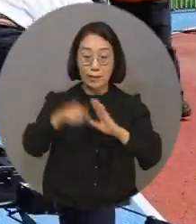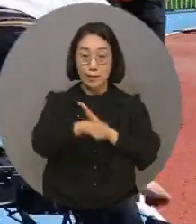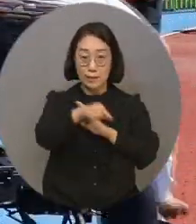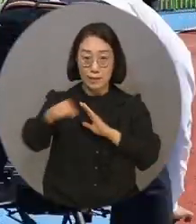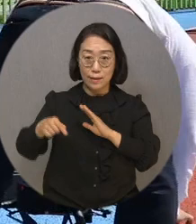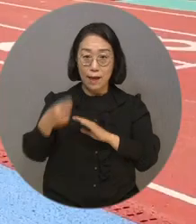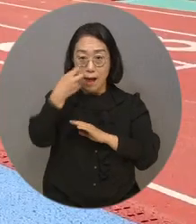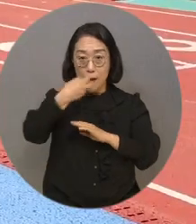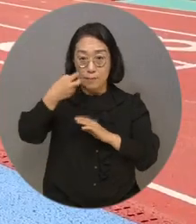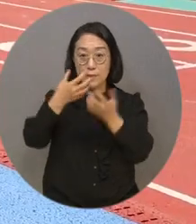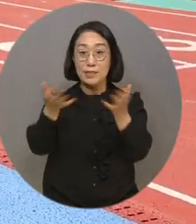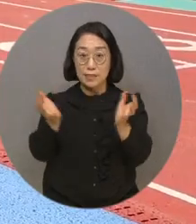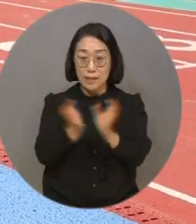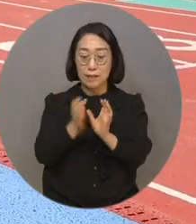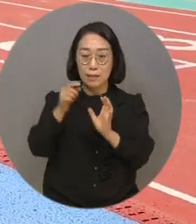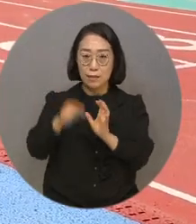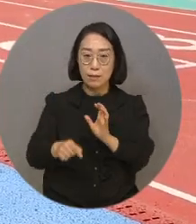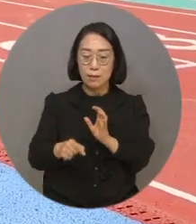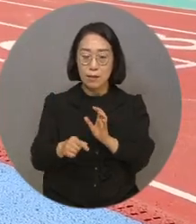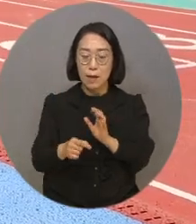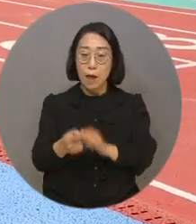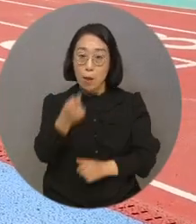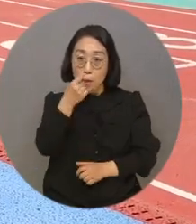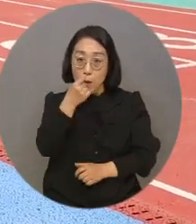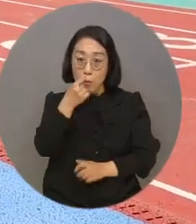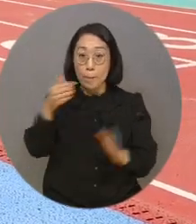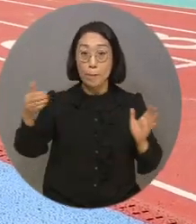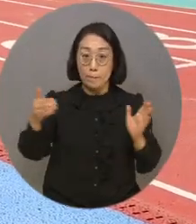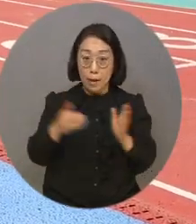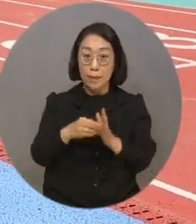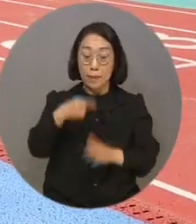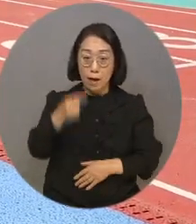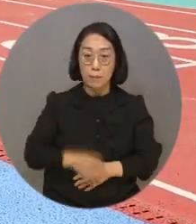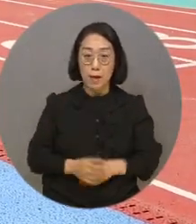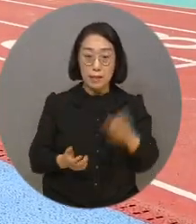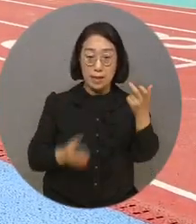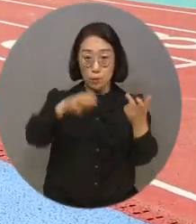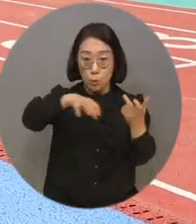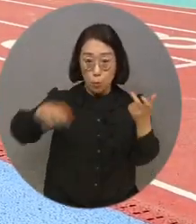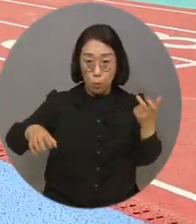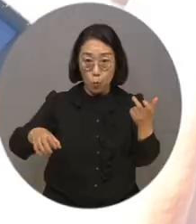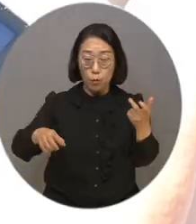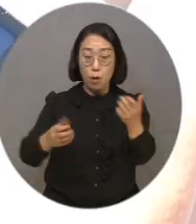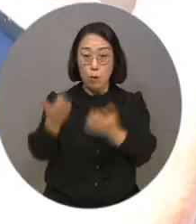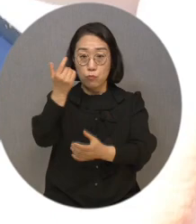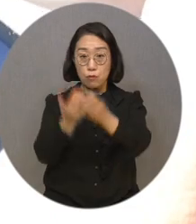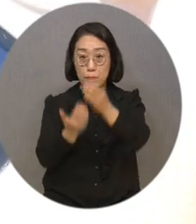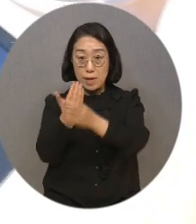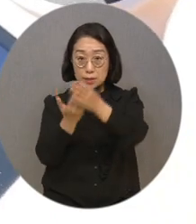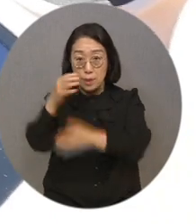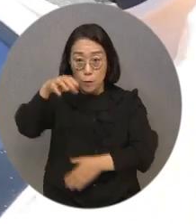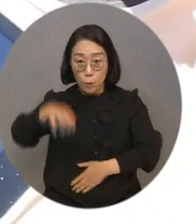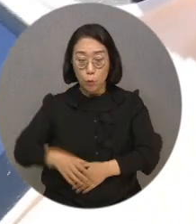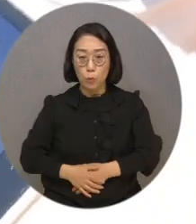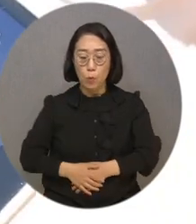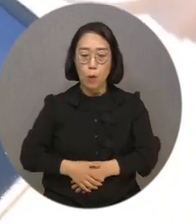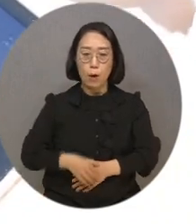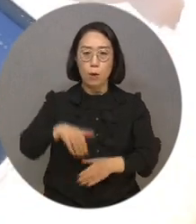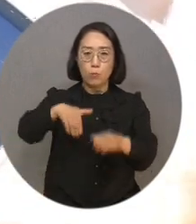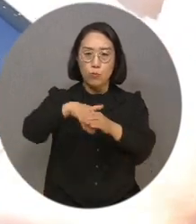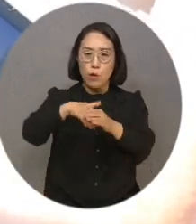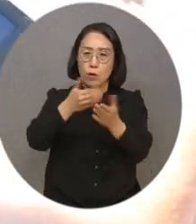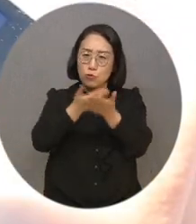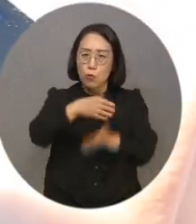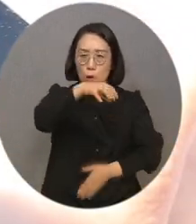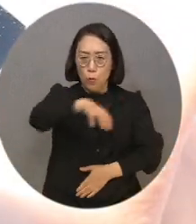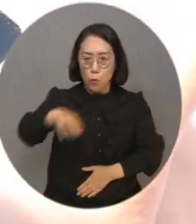드론 감시단은 드론 운영 방법 교육을 받은 후 임야화재 발생 빈도가 높은 지역, 산림 인근 문화재와